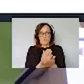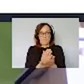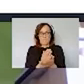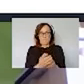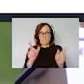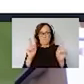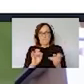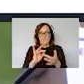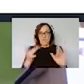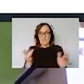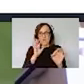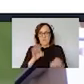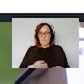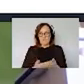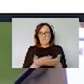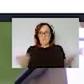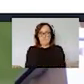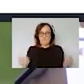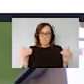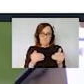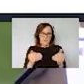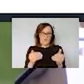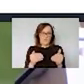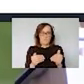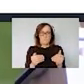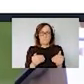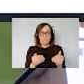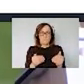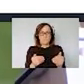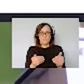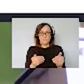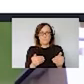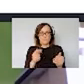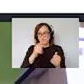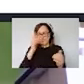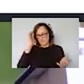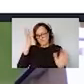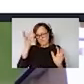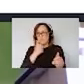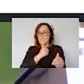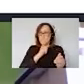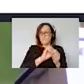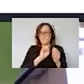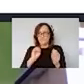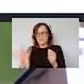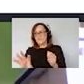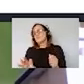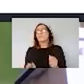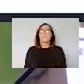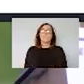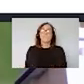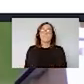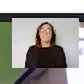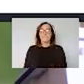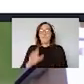już mam link dla Państwa, już mam możliwość, tylko teraz to, co się wydarzy, to będzie szaleństwo, ale spróbujmy. Drodzy